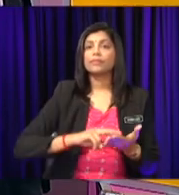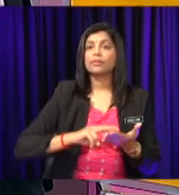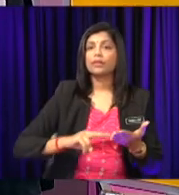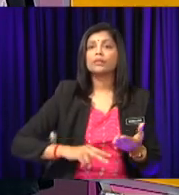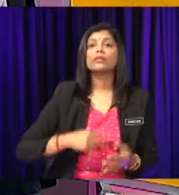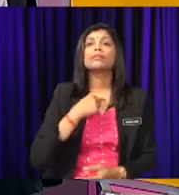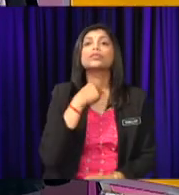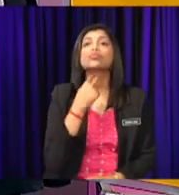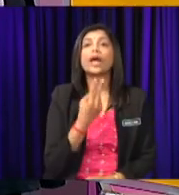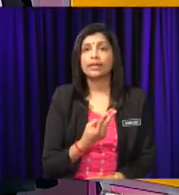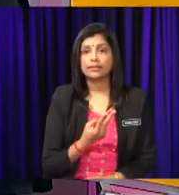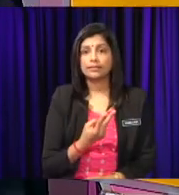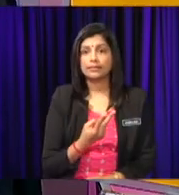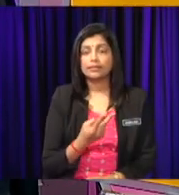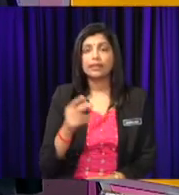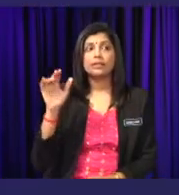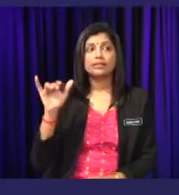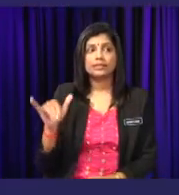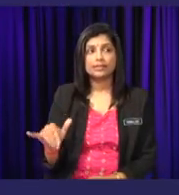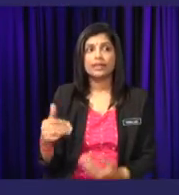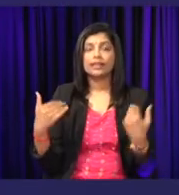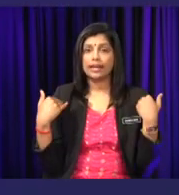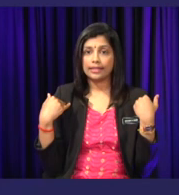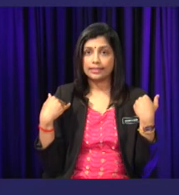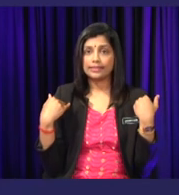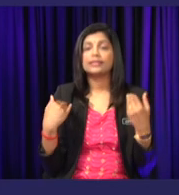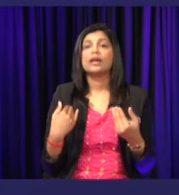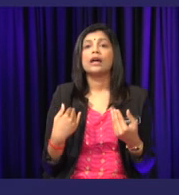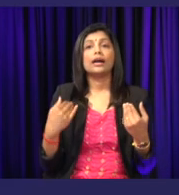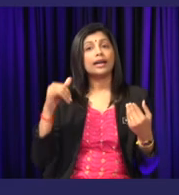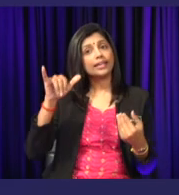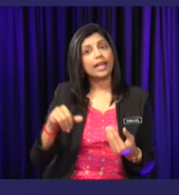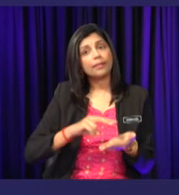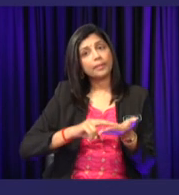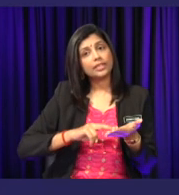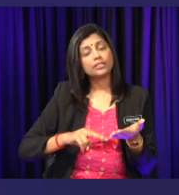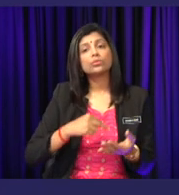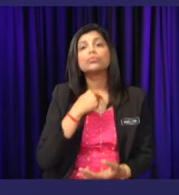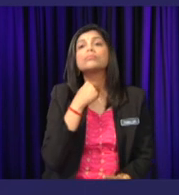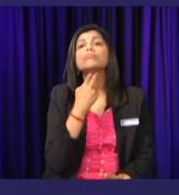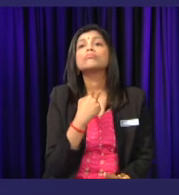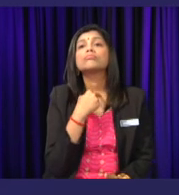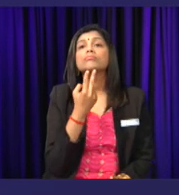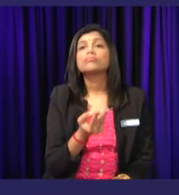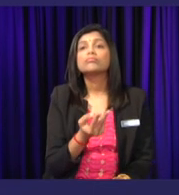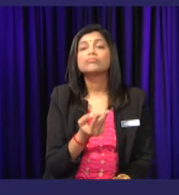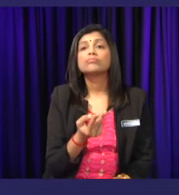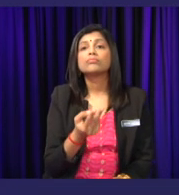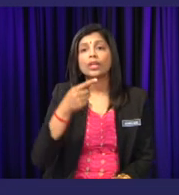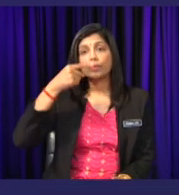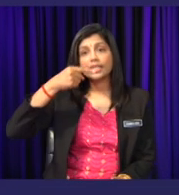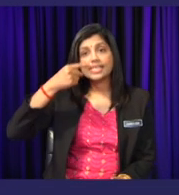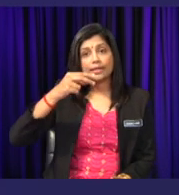bersuara yang mana penyampai akan menyarikan tulisan itu dengan sebutan yang jelas